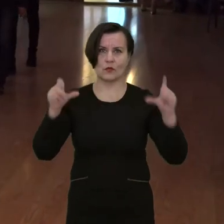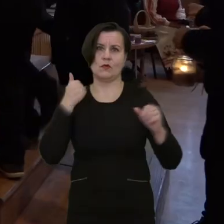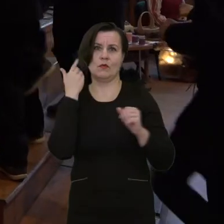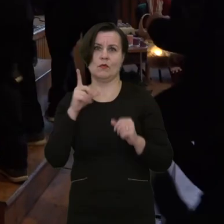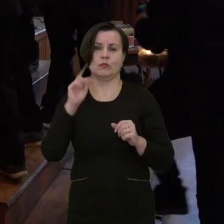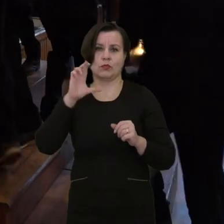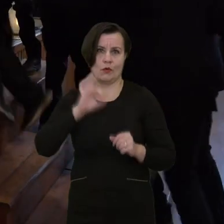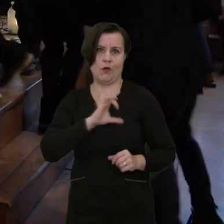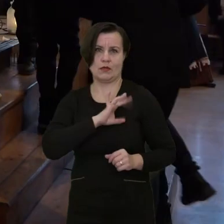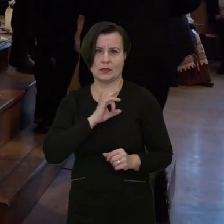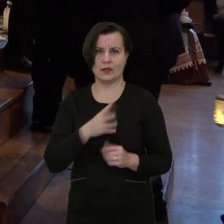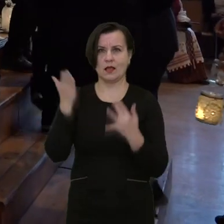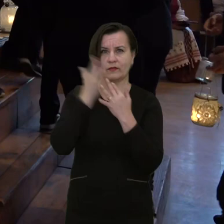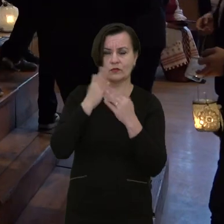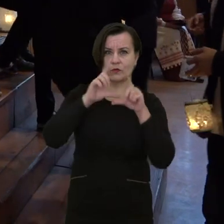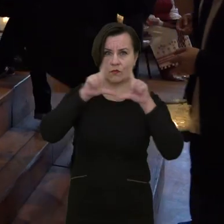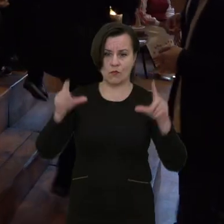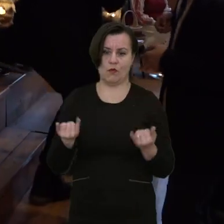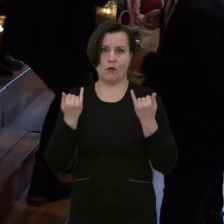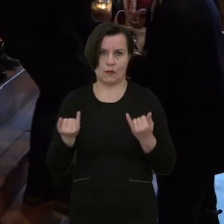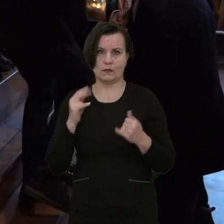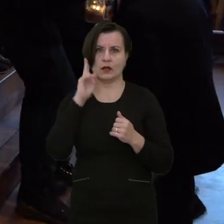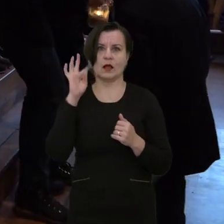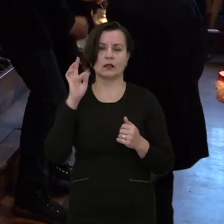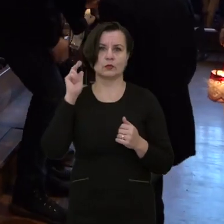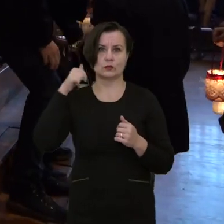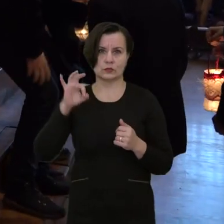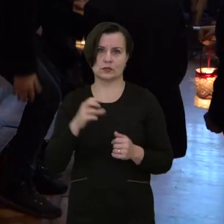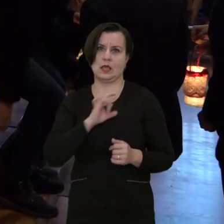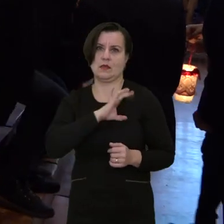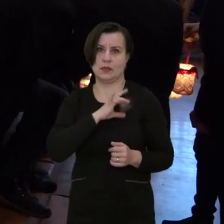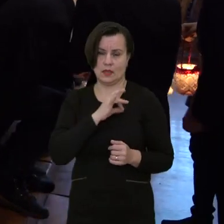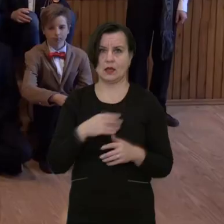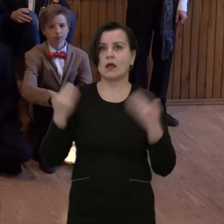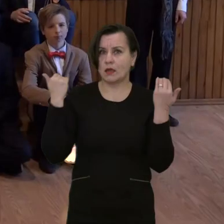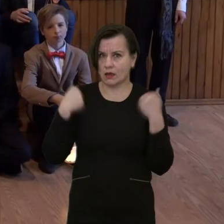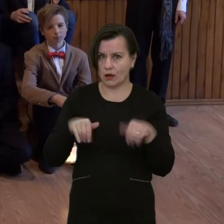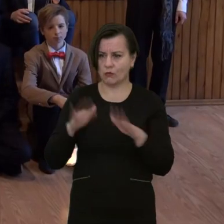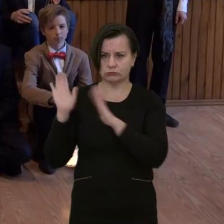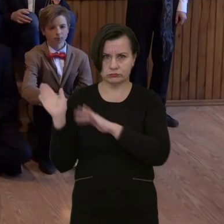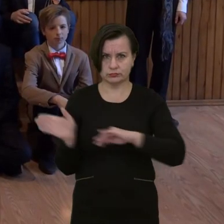progimnazija, vidurinė mokykla ir šiuo metu Krakių Mikalojaus Katkaus gimnazija, jau mininčia